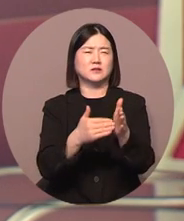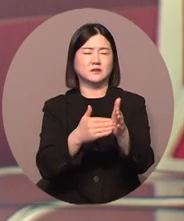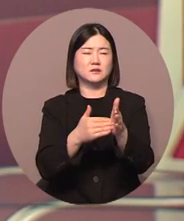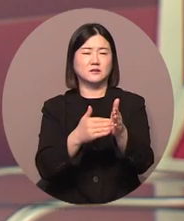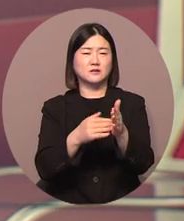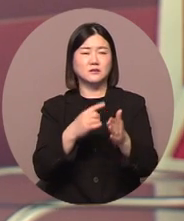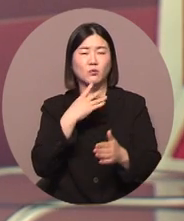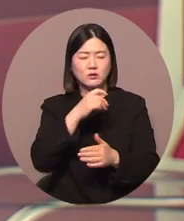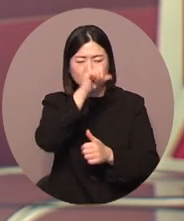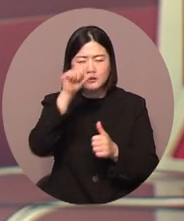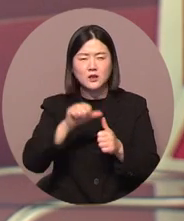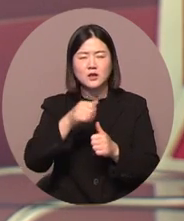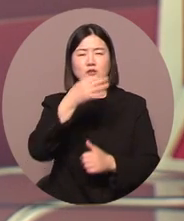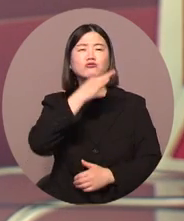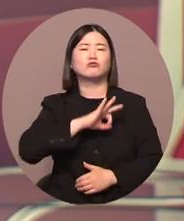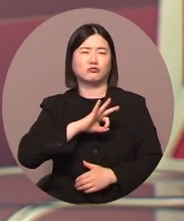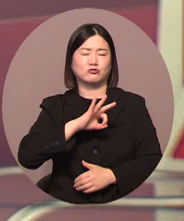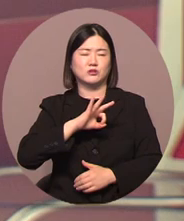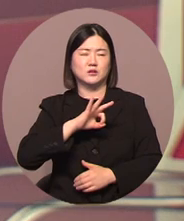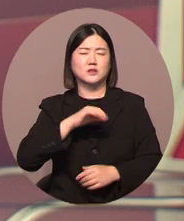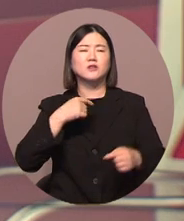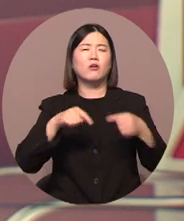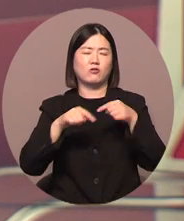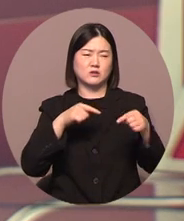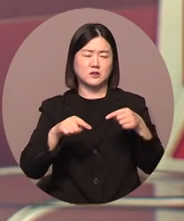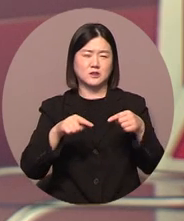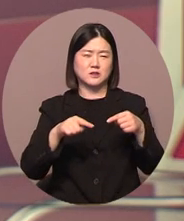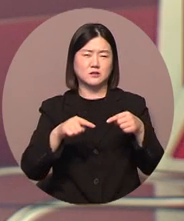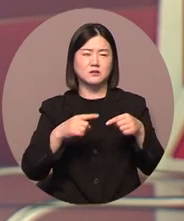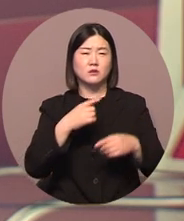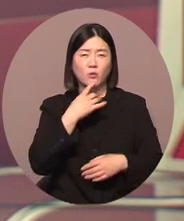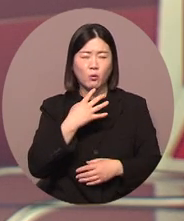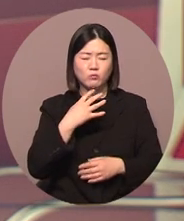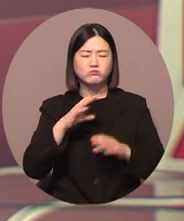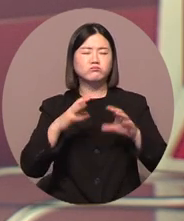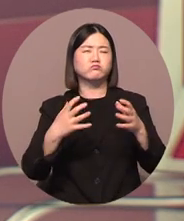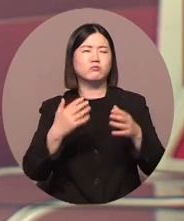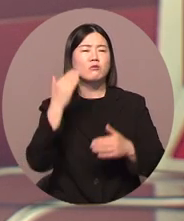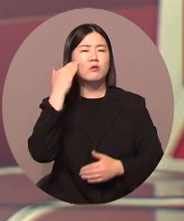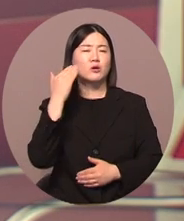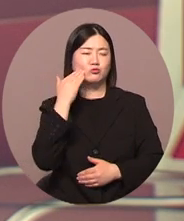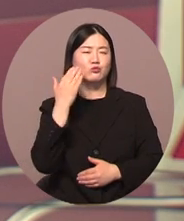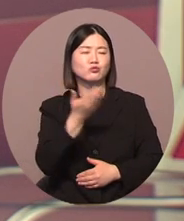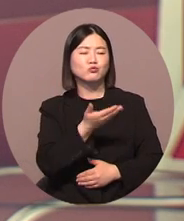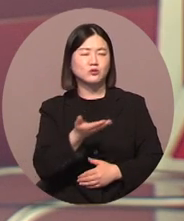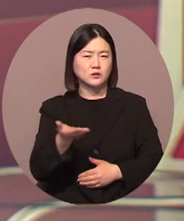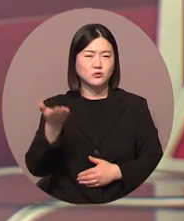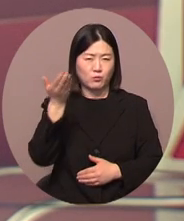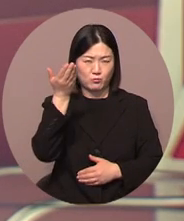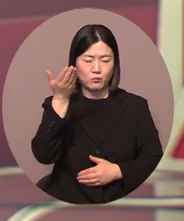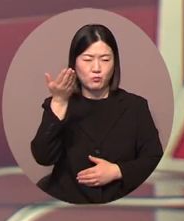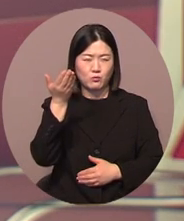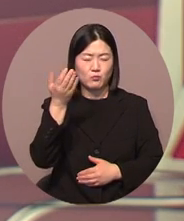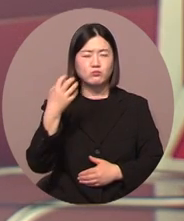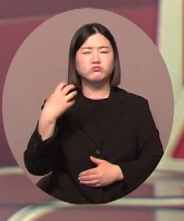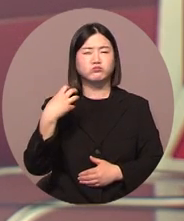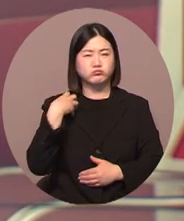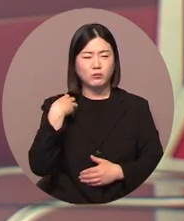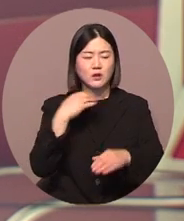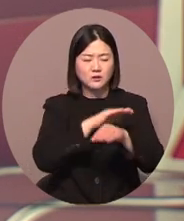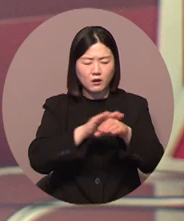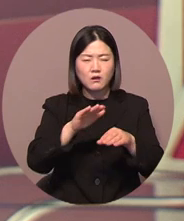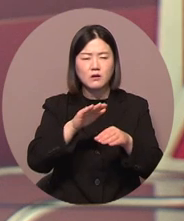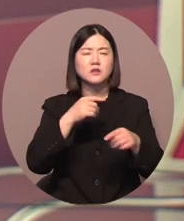오로지 민생과 익을 지키는 정치 오로지 글로벌 대한민국의 위상과 역할을